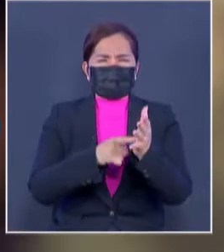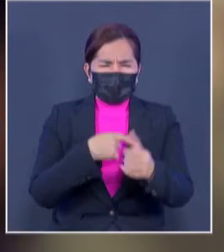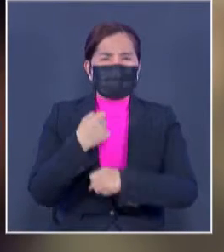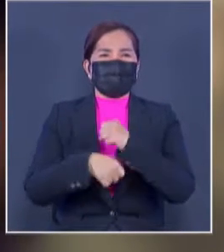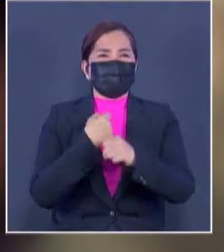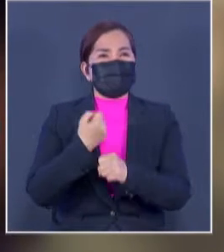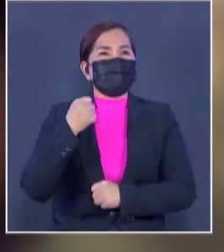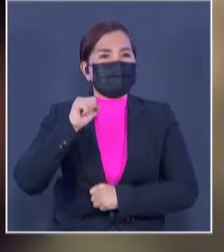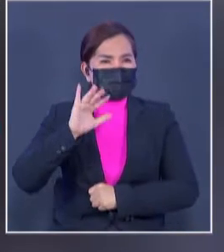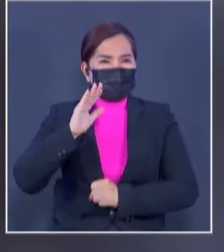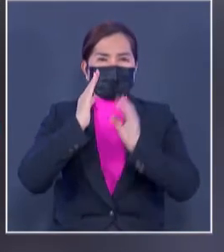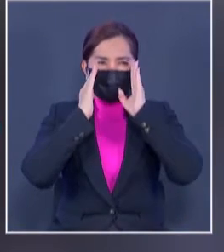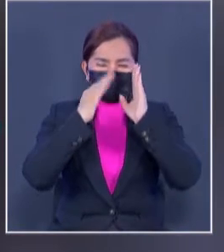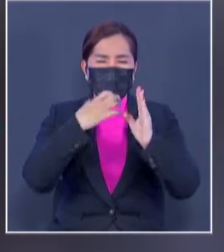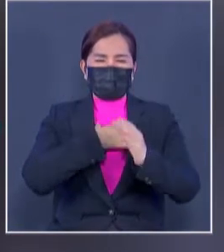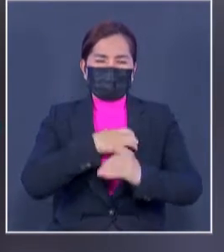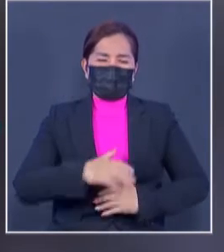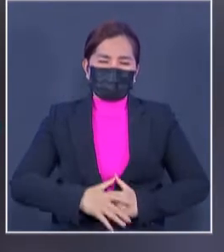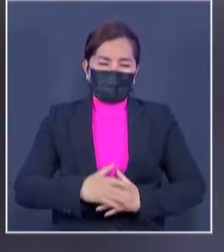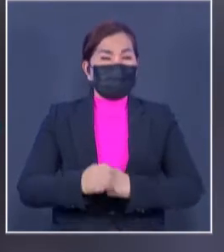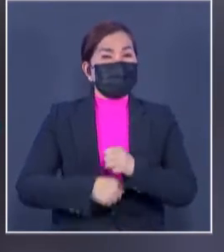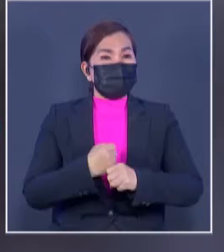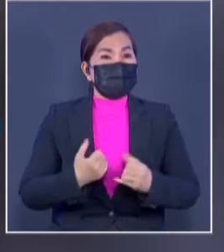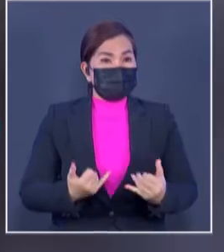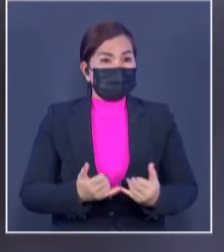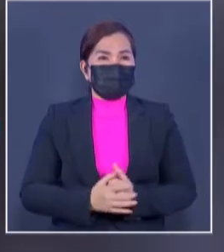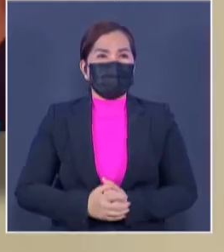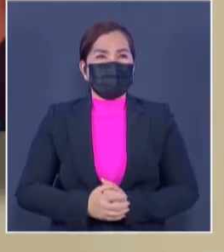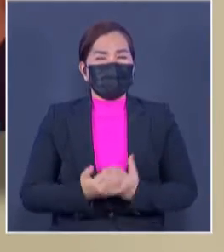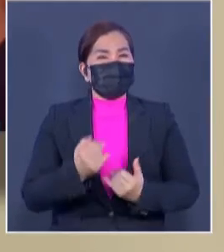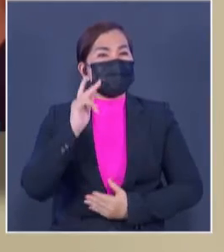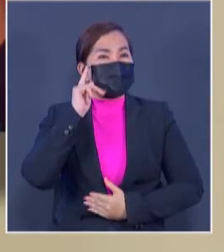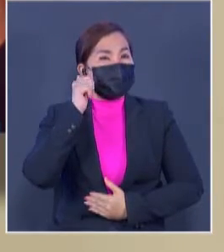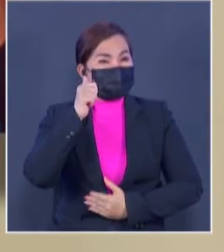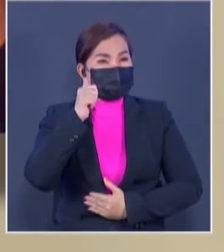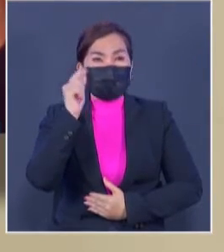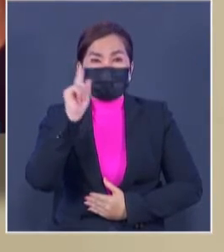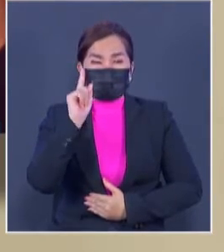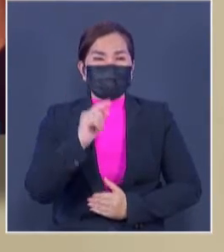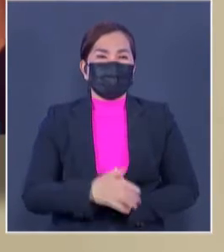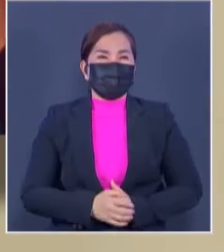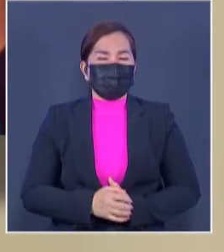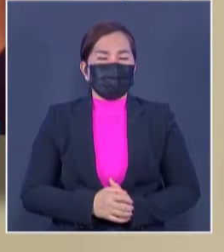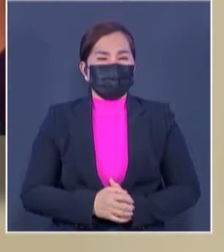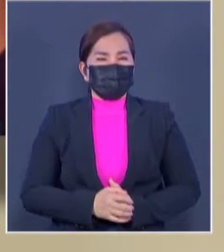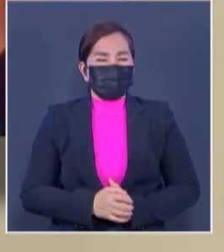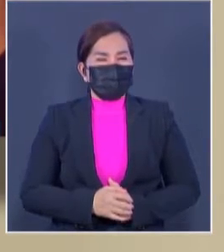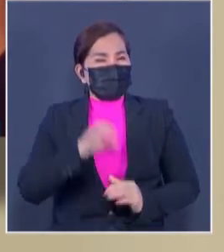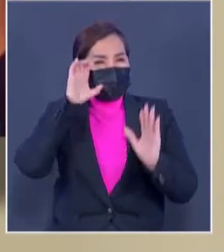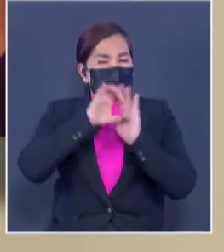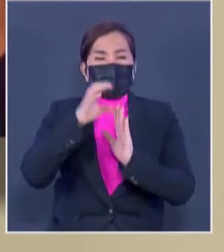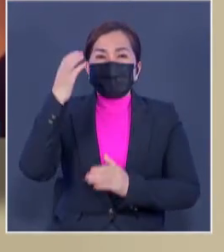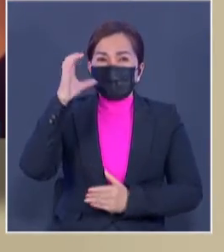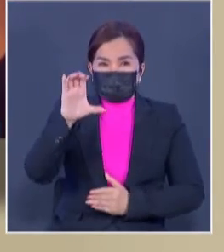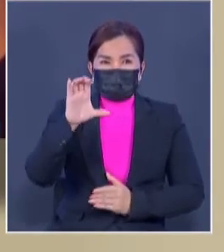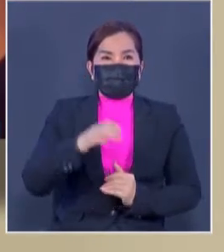ปีแล้วก็ตั้งใจว่าจะมีลูกในปีนี้ค่ะล่าสุดทั้งคู่ก็ได้มีข่าวดีสมใจนะคะโดยพี่นพพรชำนิก็ได้โพสต์รูปภรร